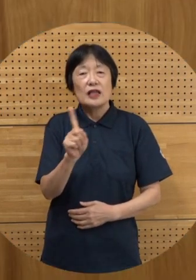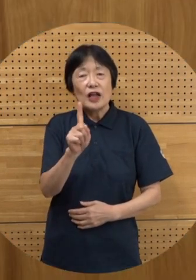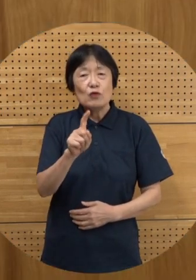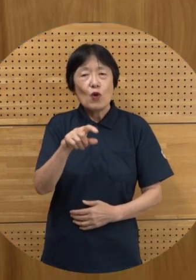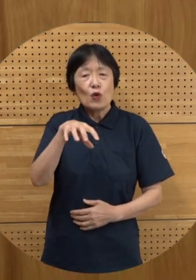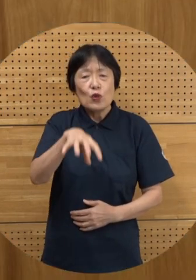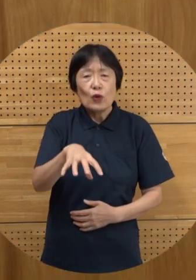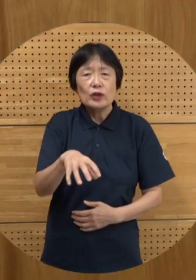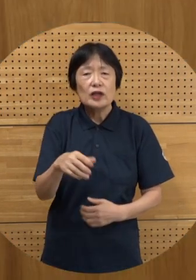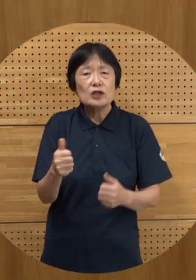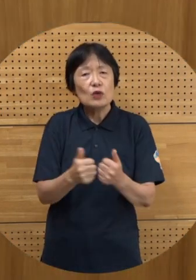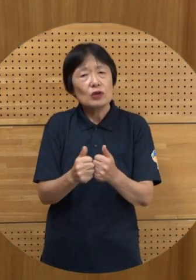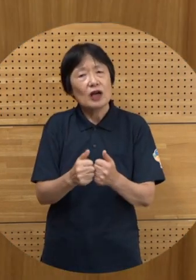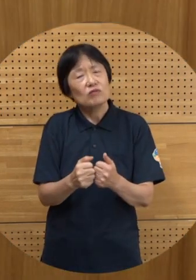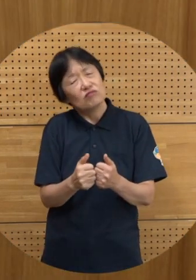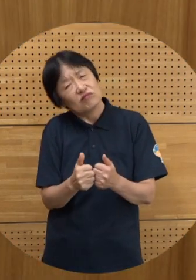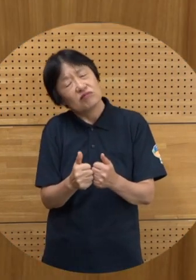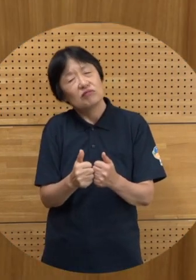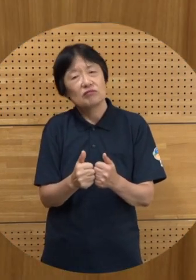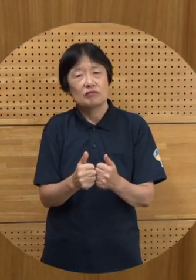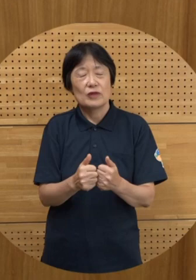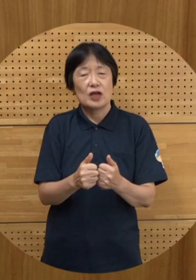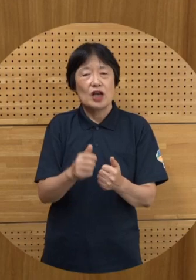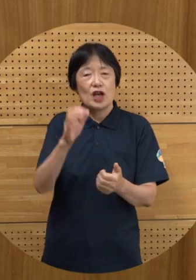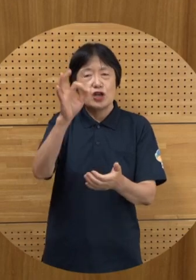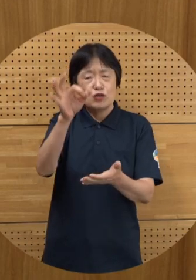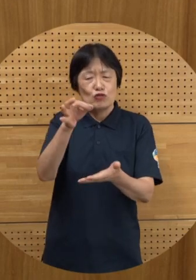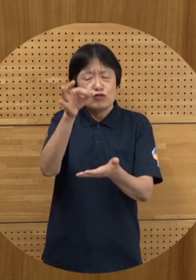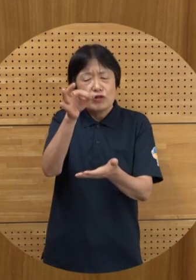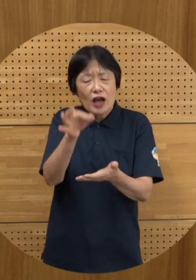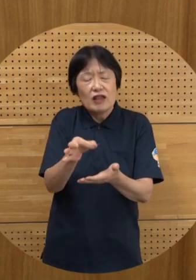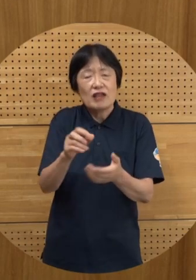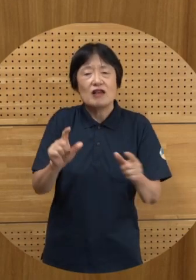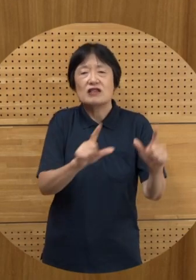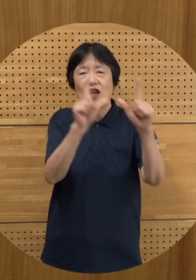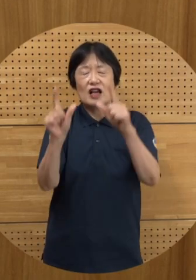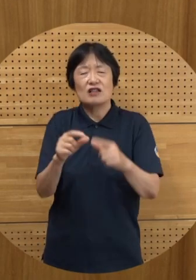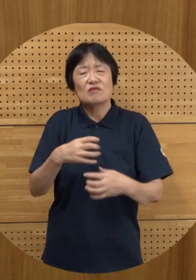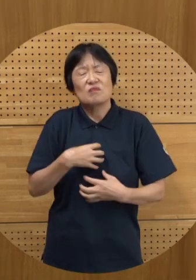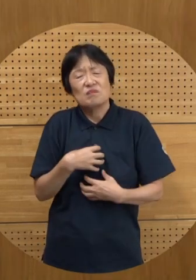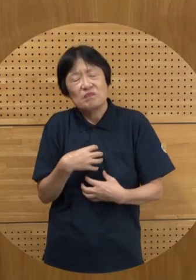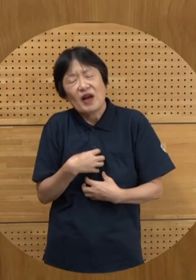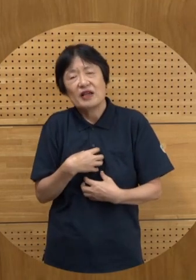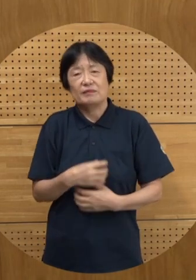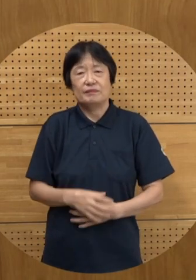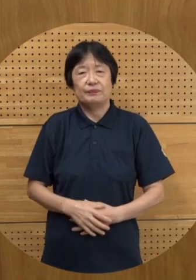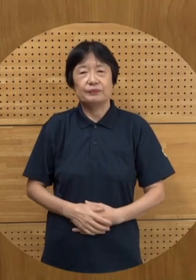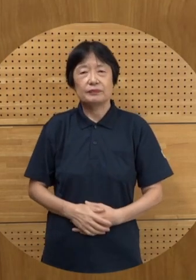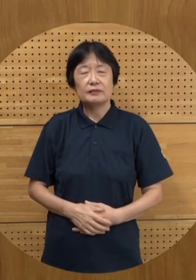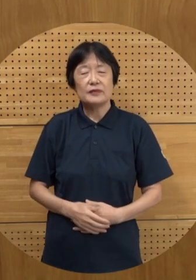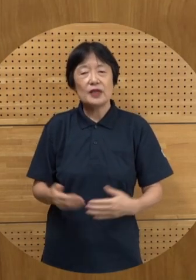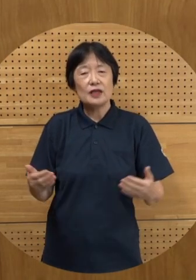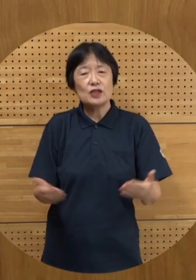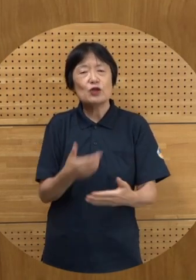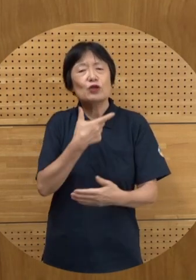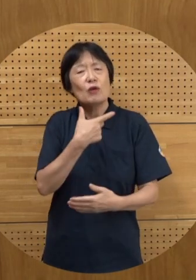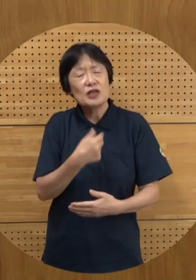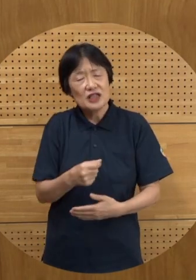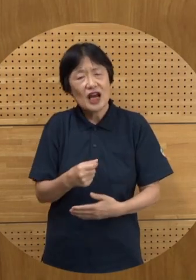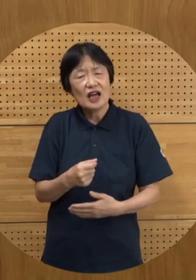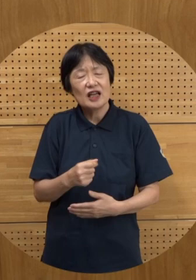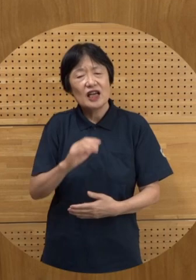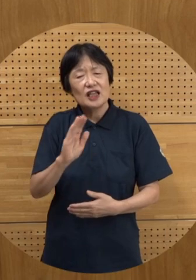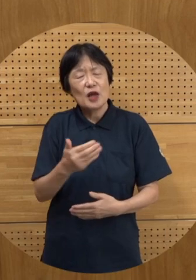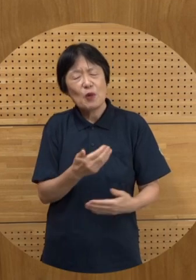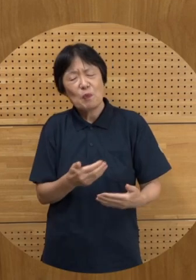したらいいかわからない、 収入が減って生活が不安定、 働きたいけど一歩